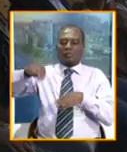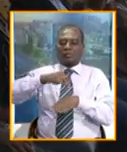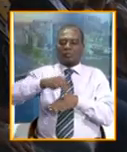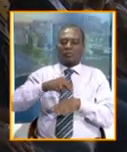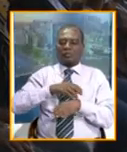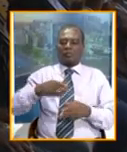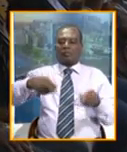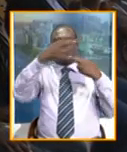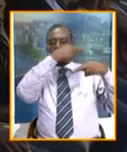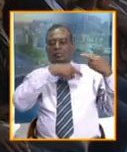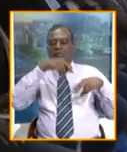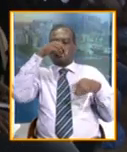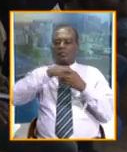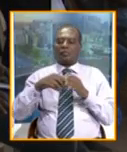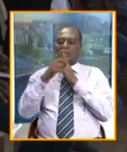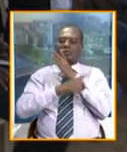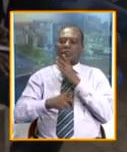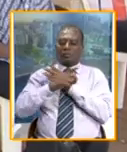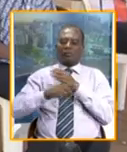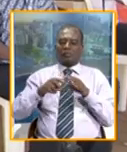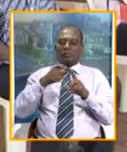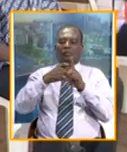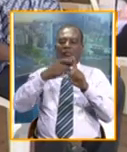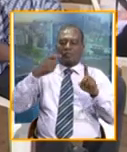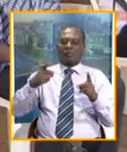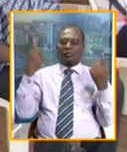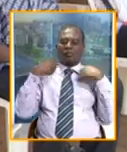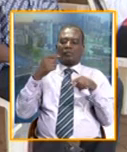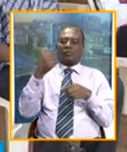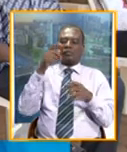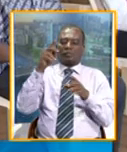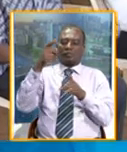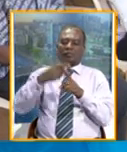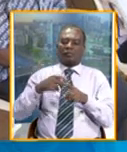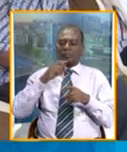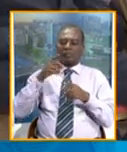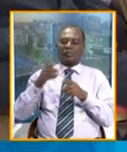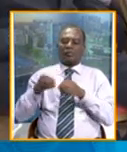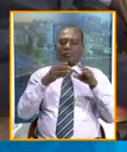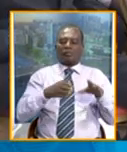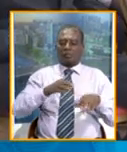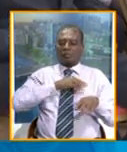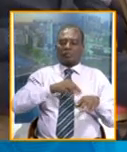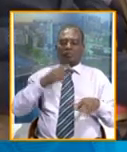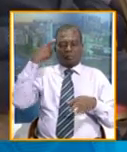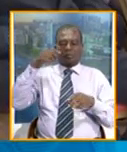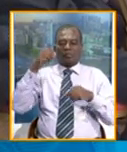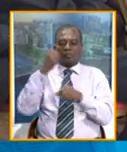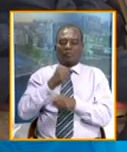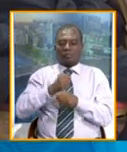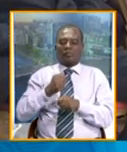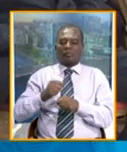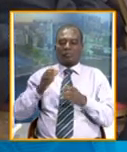jeunes retourneront dans leur département d'origine. Pendant 10 mois, ils seront mis en mission pour des travaux